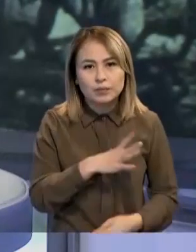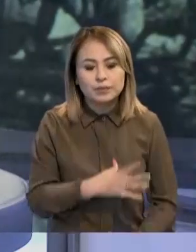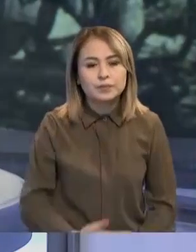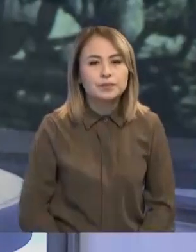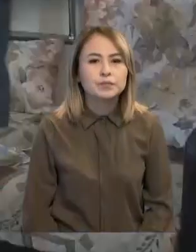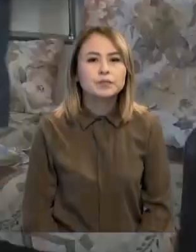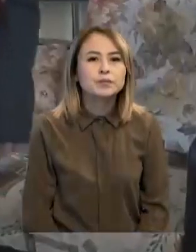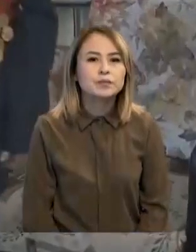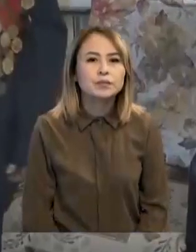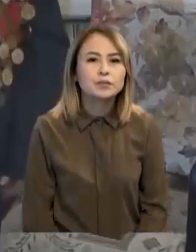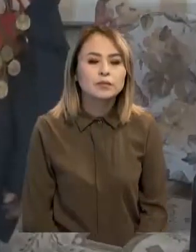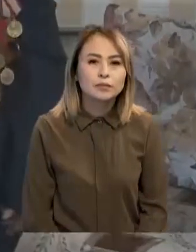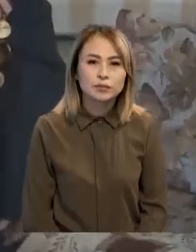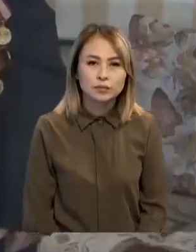болған.